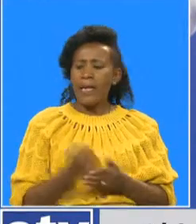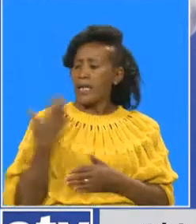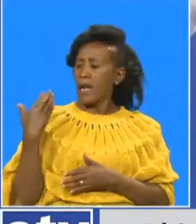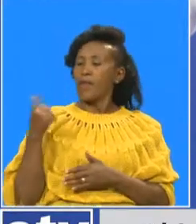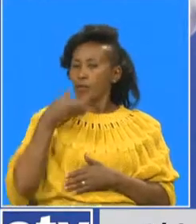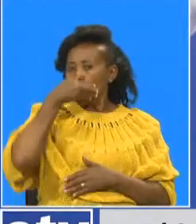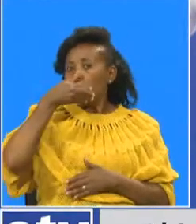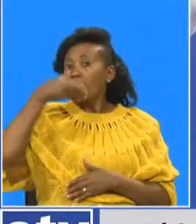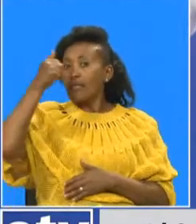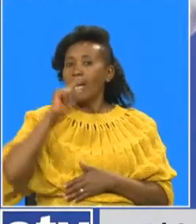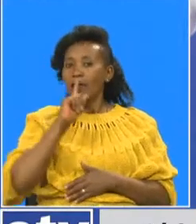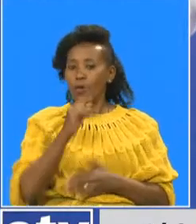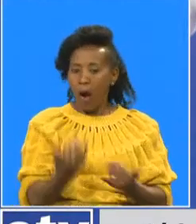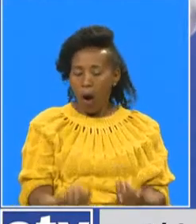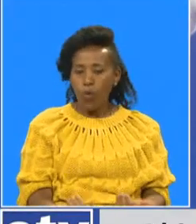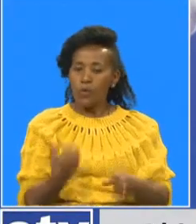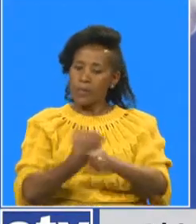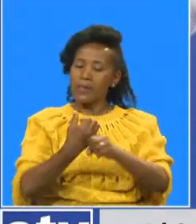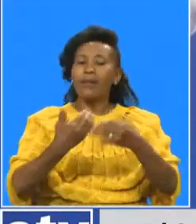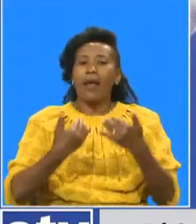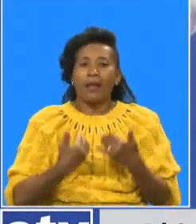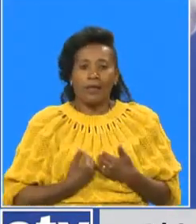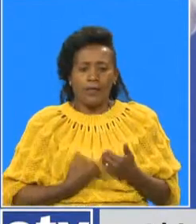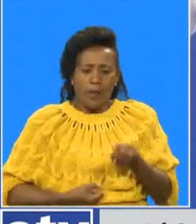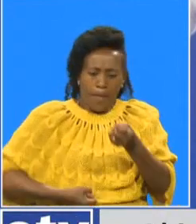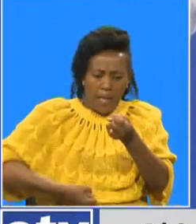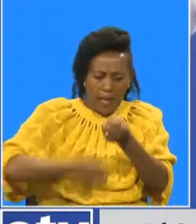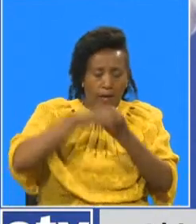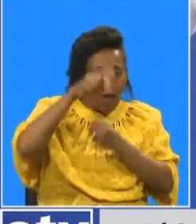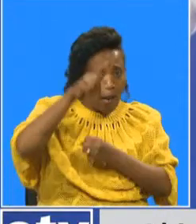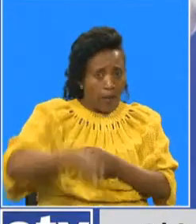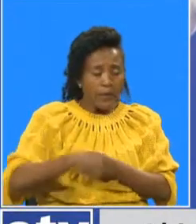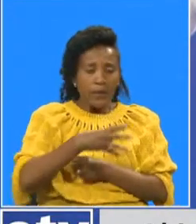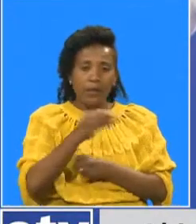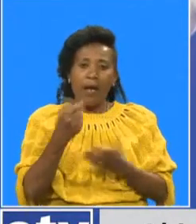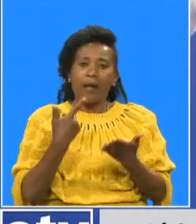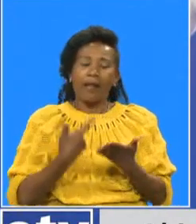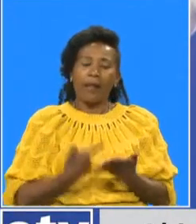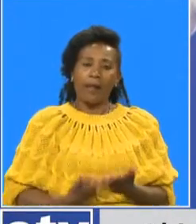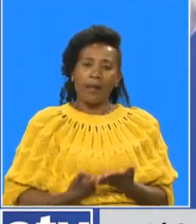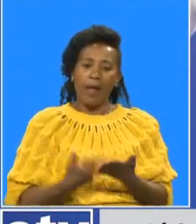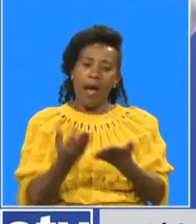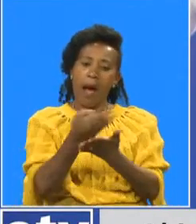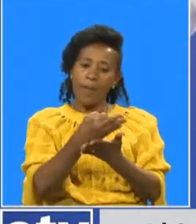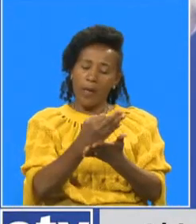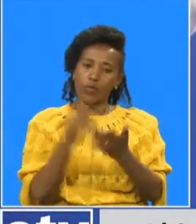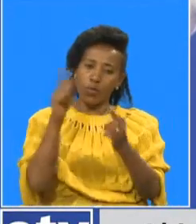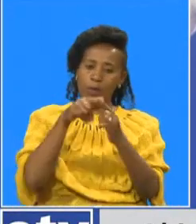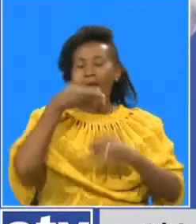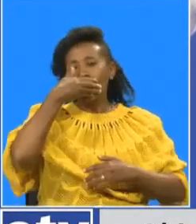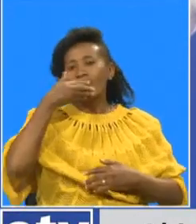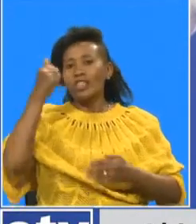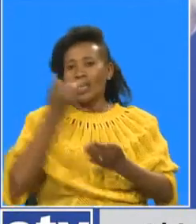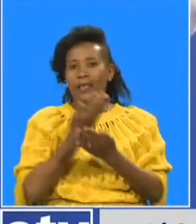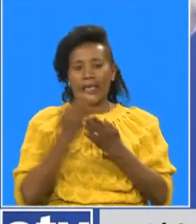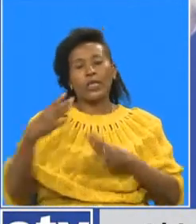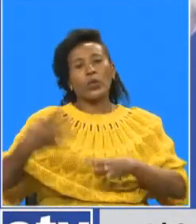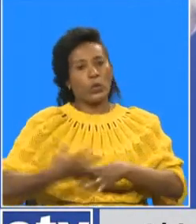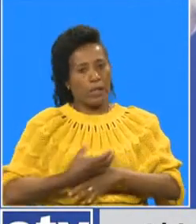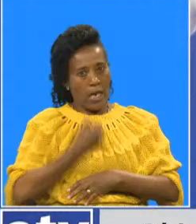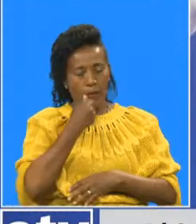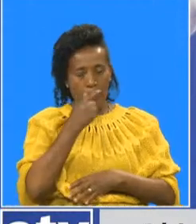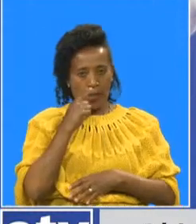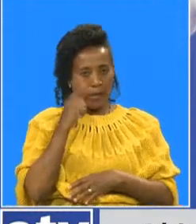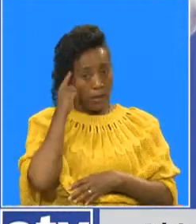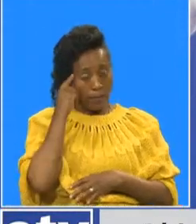ከበፊቱ በተሻለ ነው አሁን እንደውም መስራት ያለብን መደገፍም ያለብን እና ይህን አምራቾቹም ወደ ተሻለ ነገር ይወስዳል ብዬ